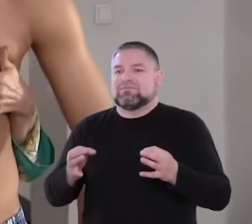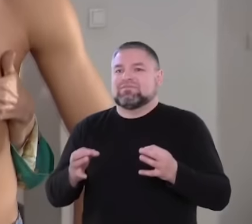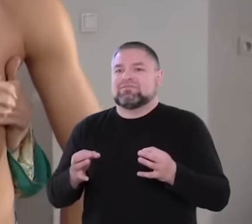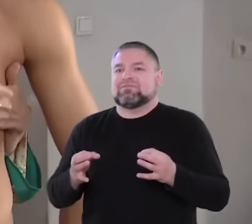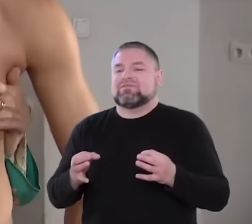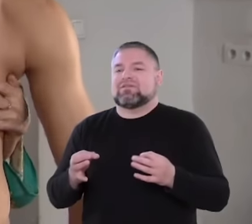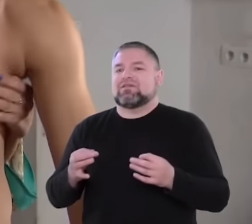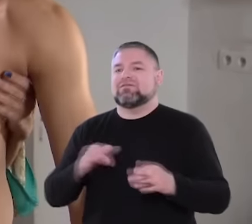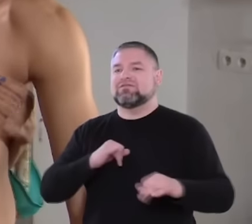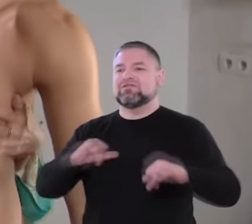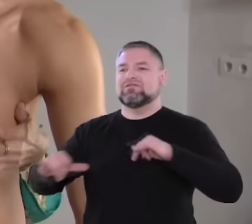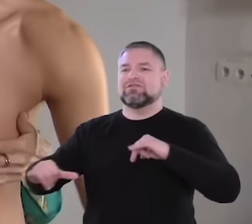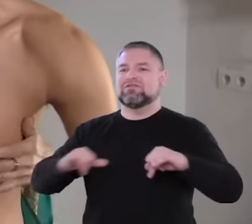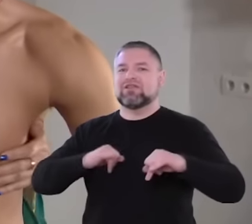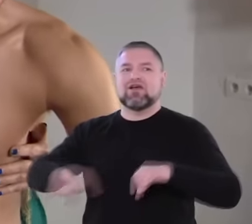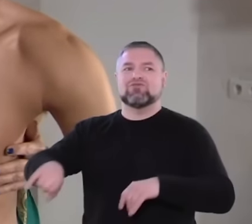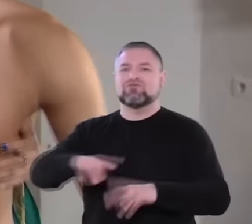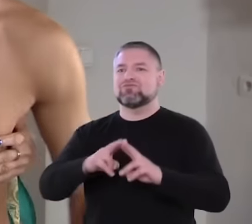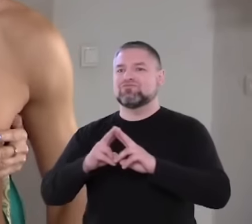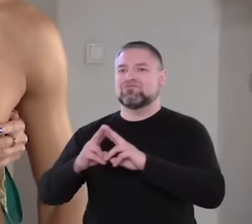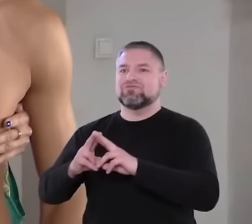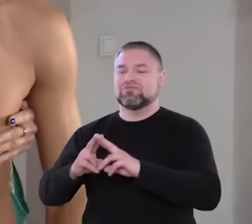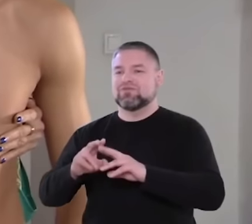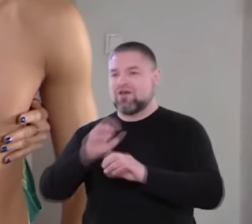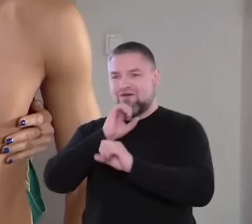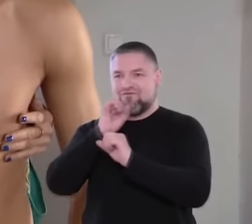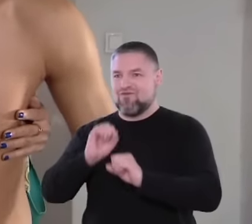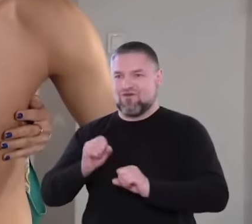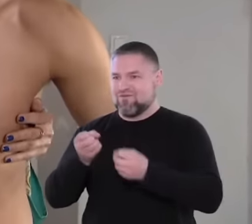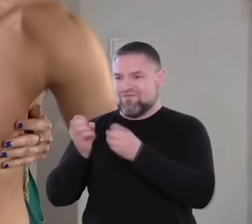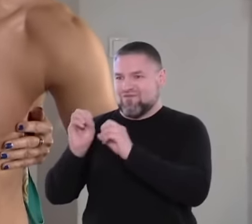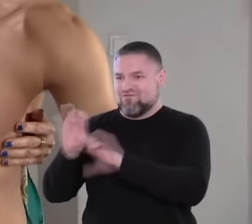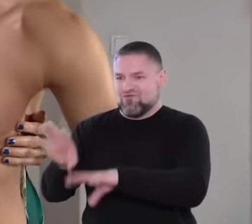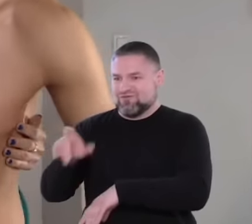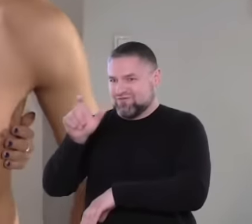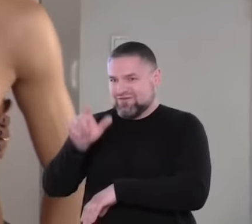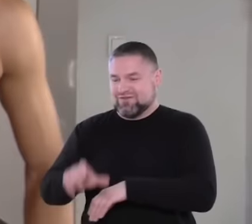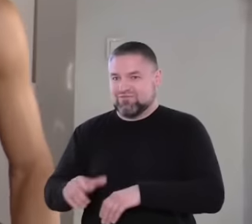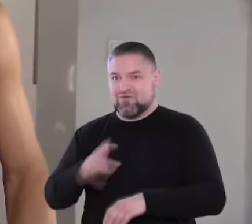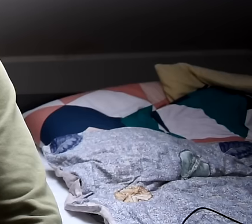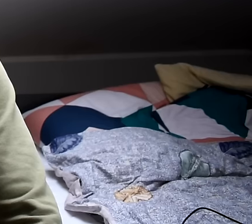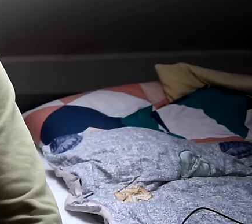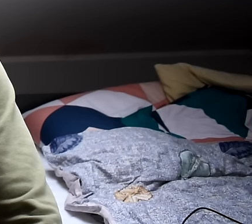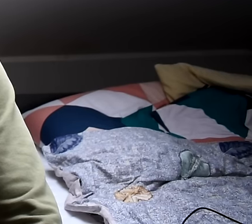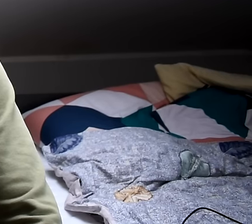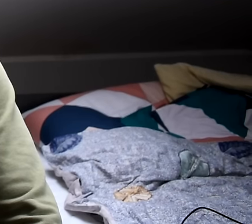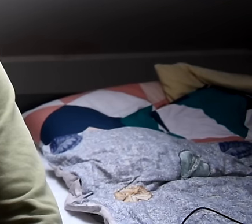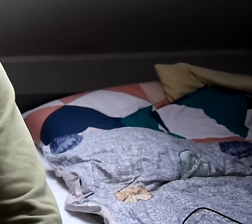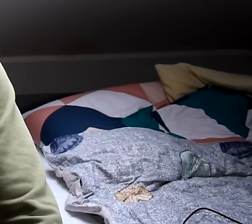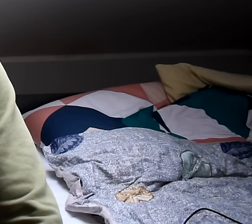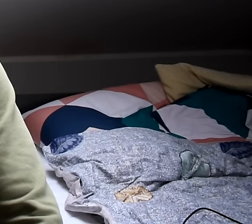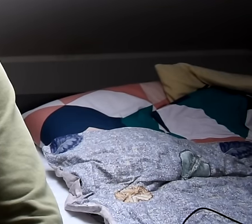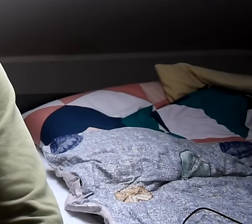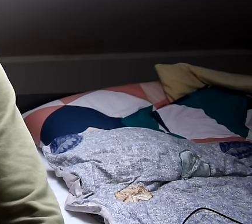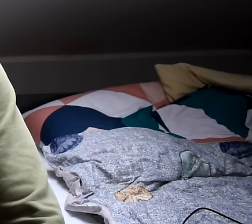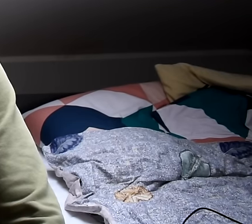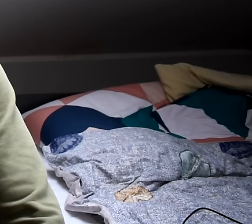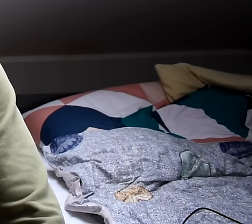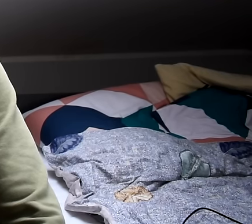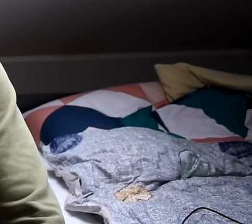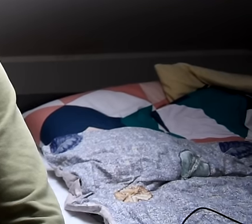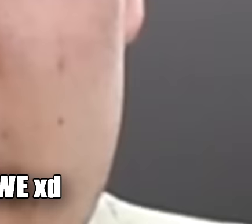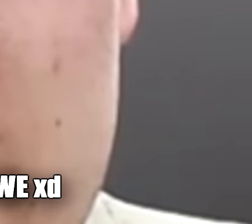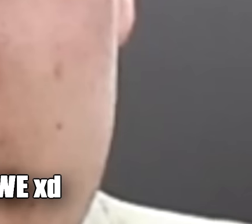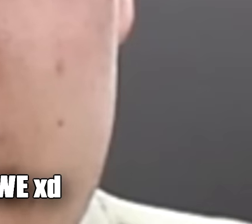posiedzenie zarządu, to w ogóle bym cię z łóżka nie wypuściła. Co, podobało ci się poranne budzenie? Poranne budzenie, ciekawe jak to poranne